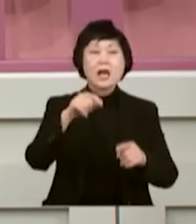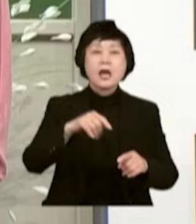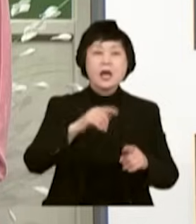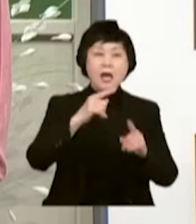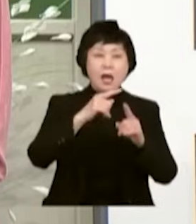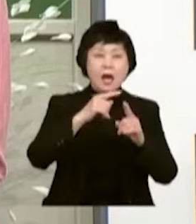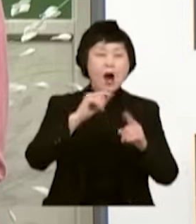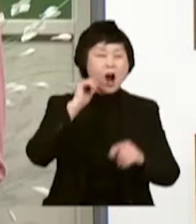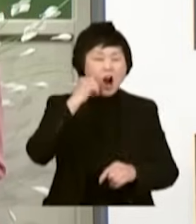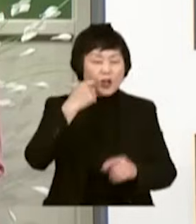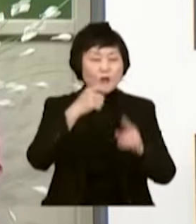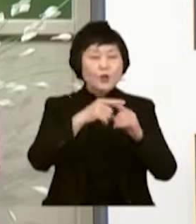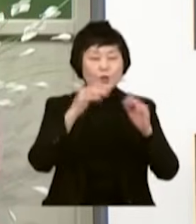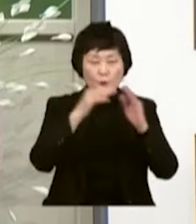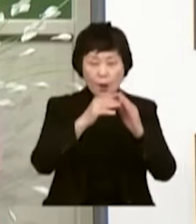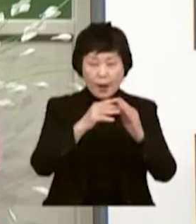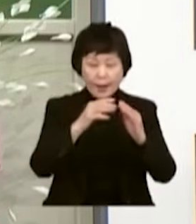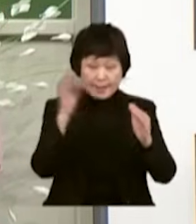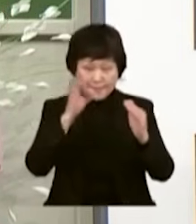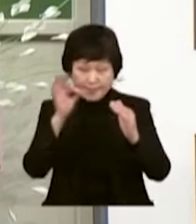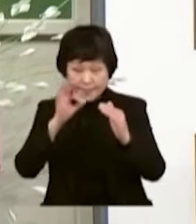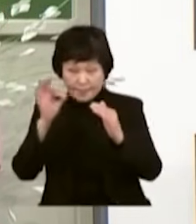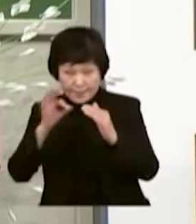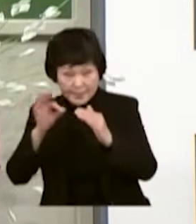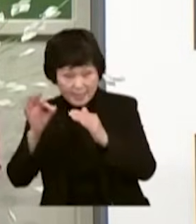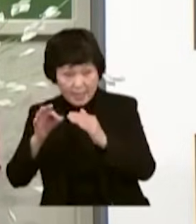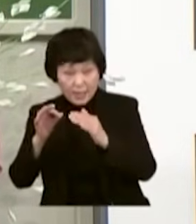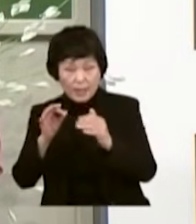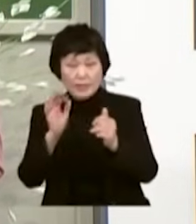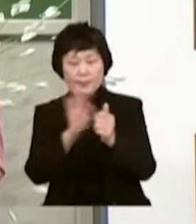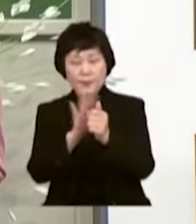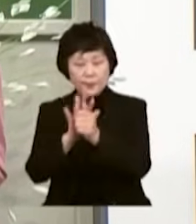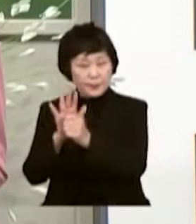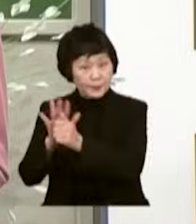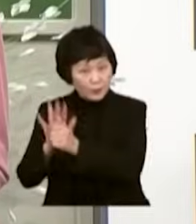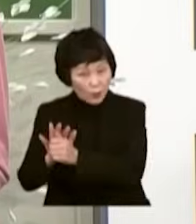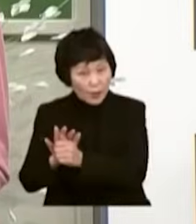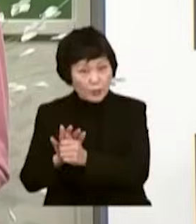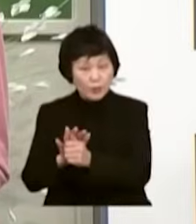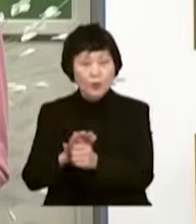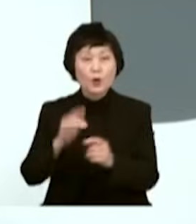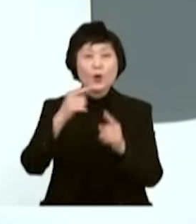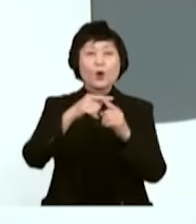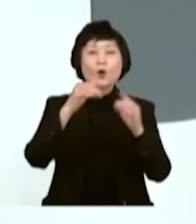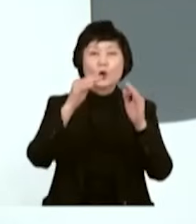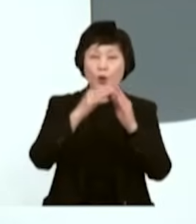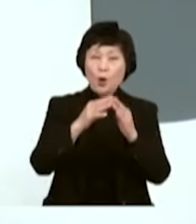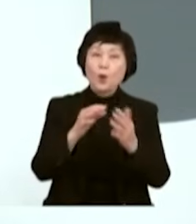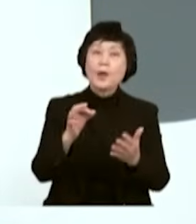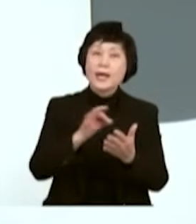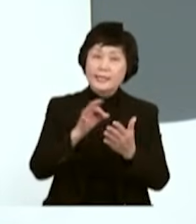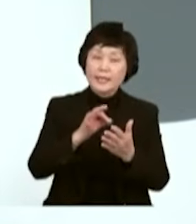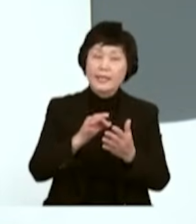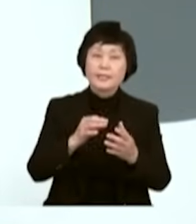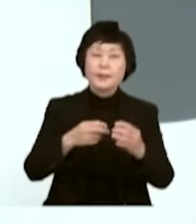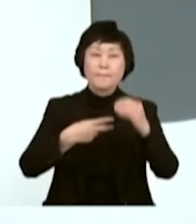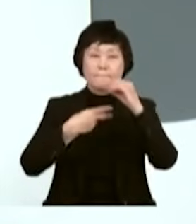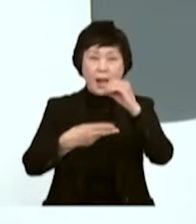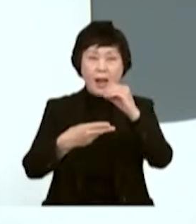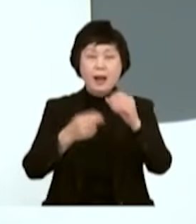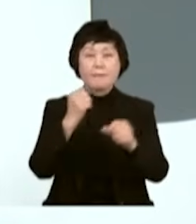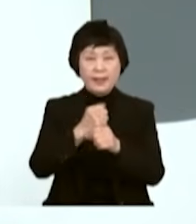놔야 그랬거든요. 교회 재정을 다 가난하고 힘든 교회를 섬기고 교회 재정을 영으로 만들어 놔야